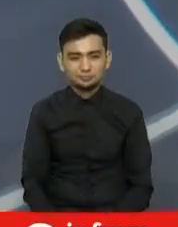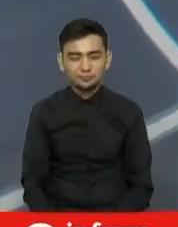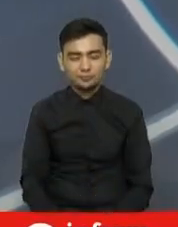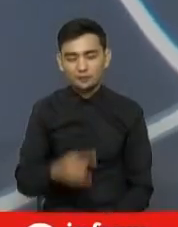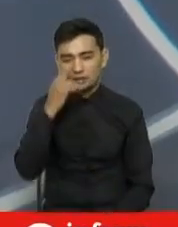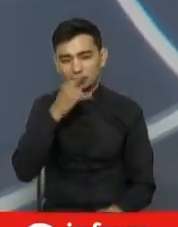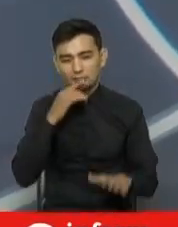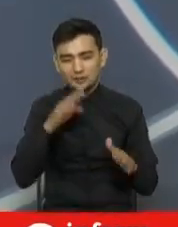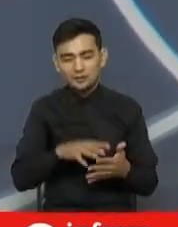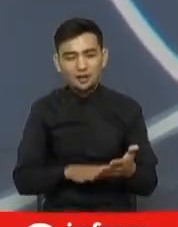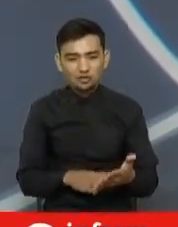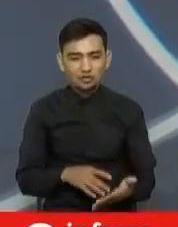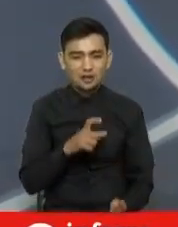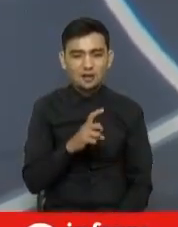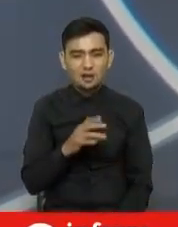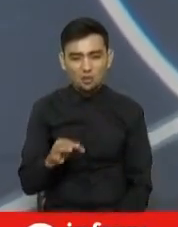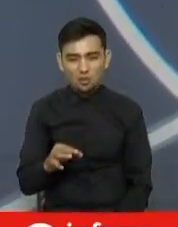в Казахстане продолжается